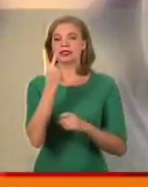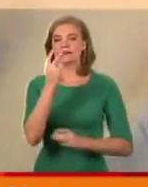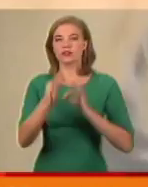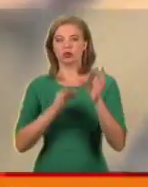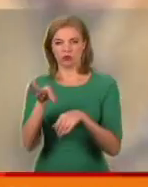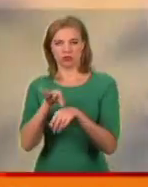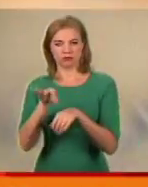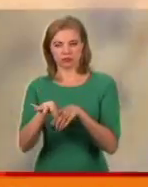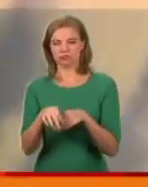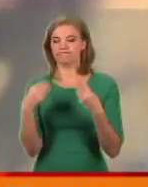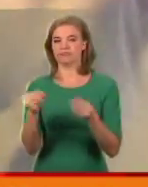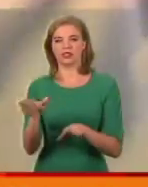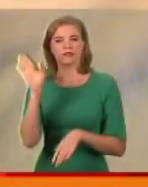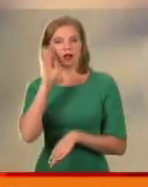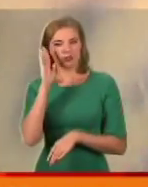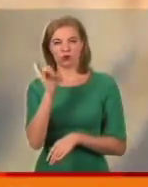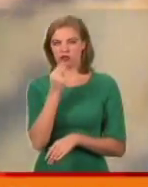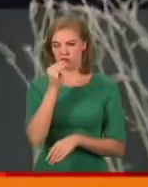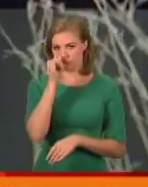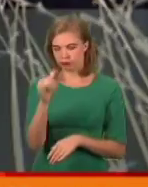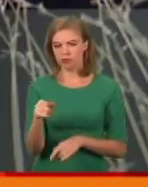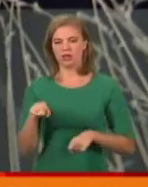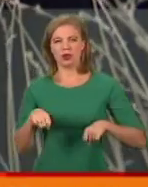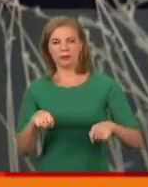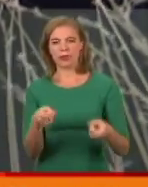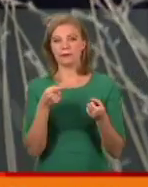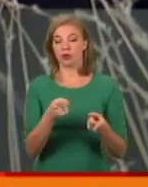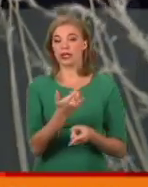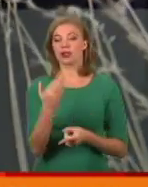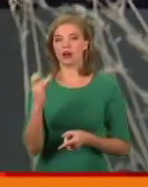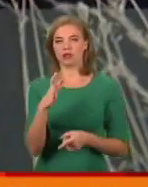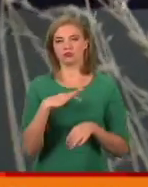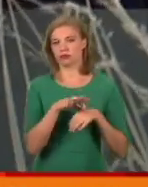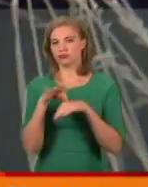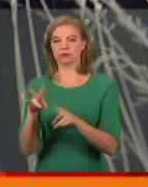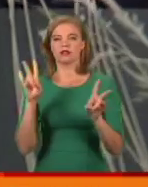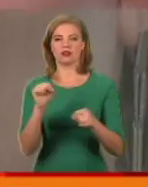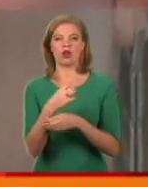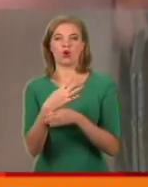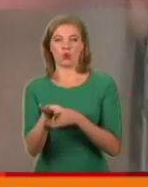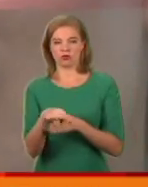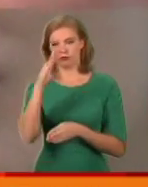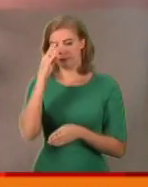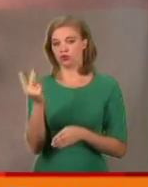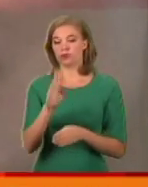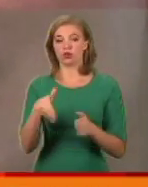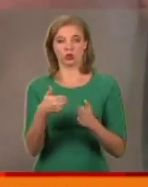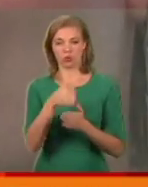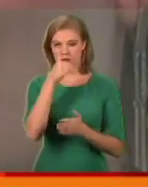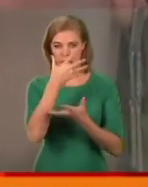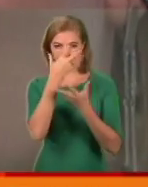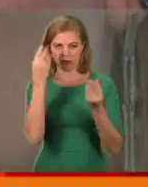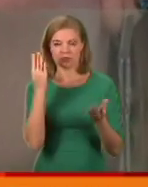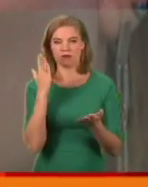доби катували, не давали води та їжі, били, погрожували та кілька разів виводили на розстріл. Чоловіки й досі не